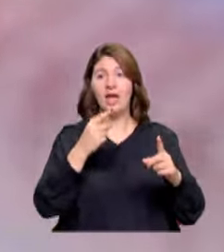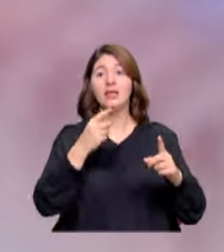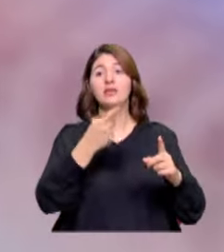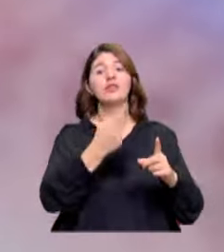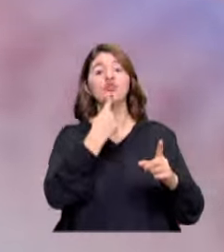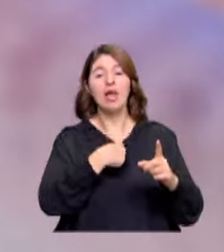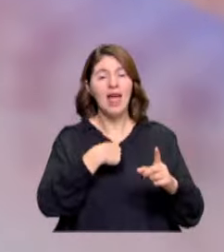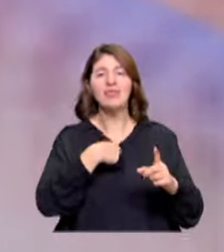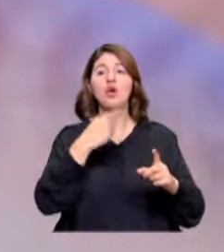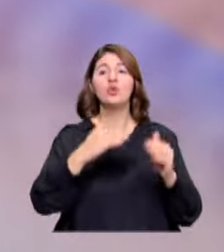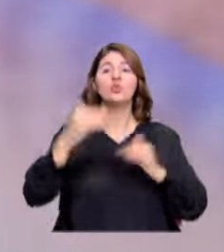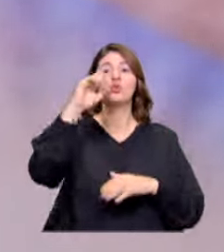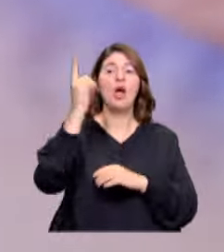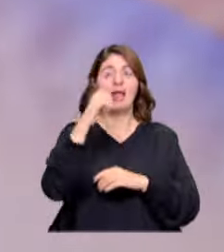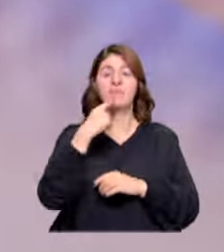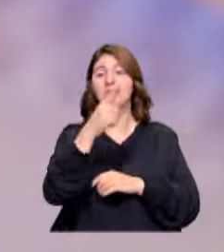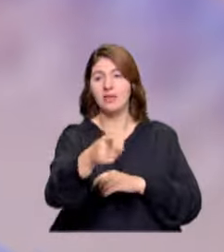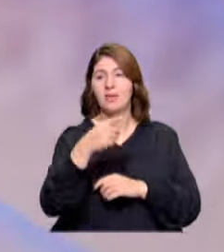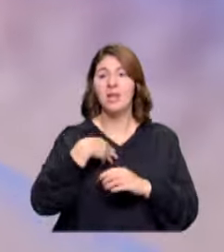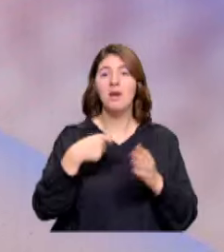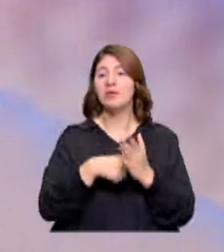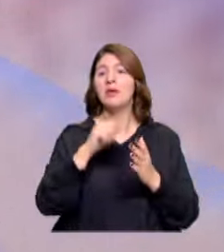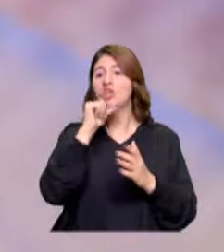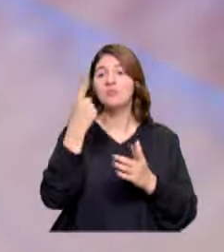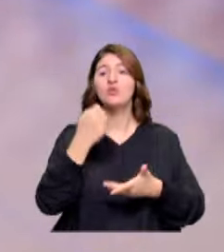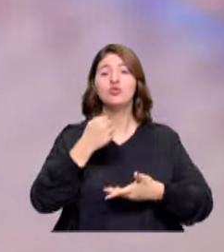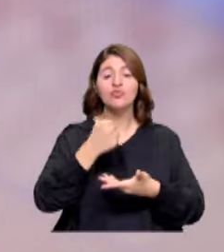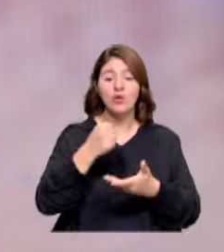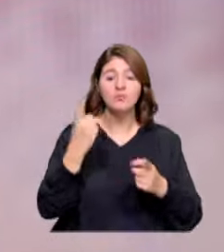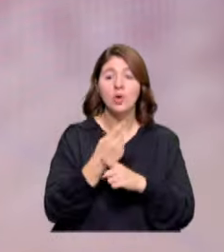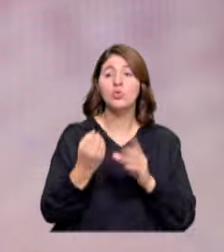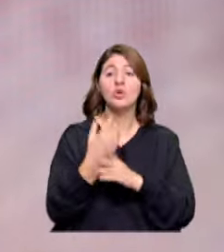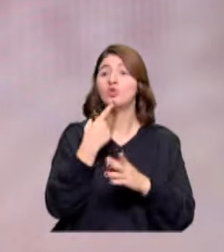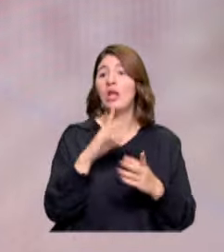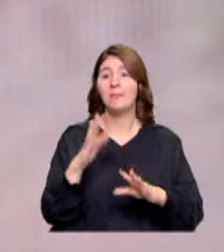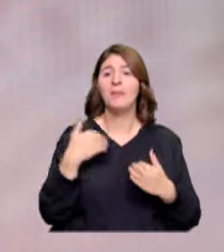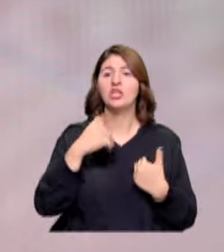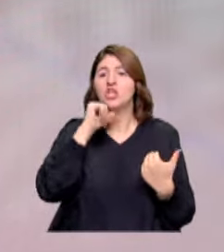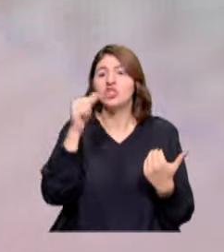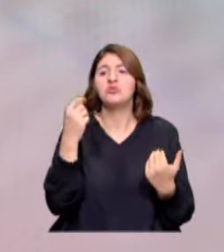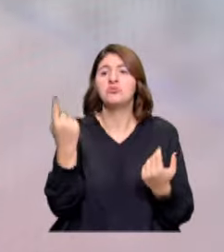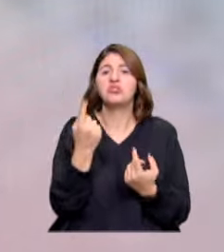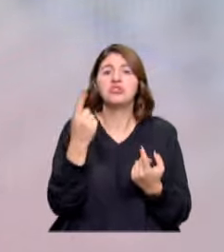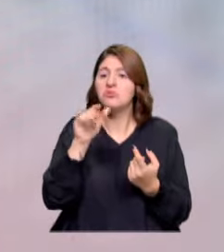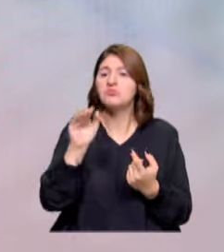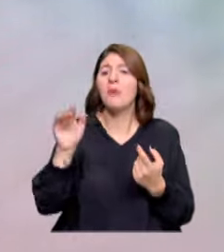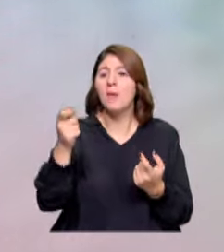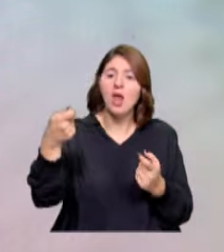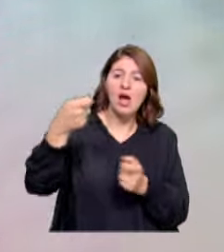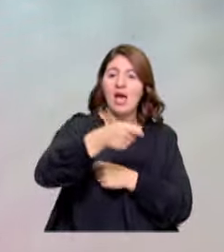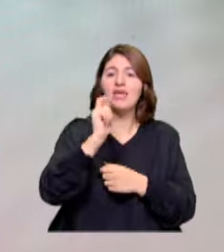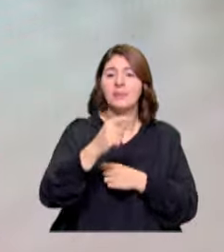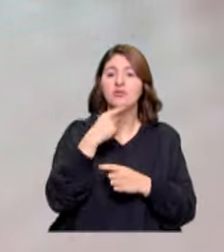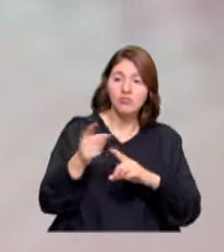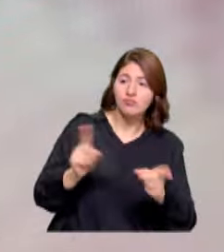dedi. Seçil'e güvendim, bana hiçbir zaman benim adıma bir fon kurulacağını söylenmedi. Ben de hiç kimseyi para yatırması için herhangi bir